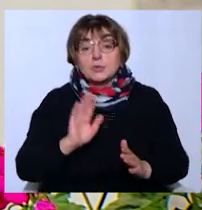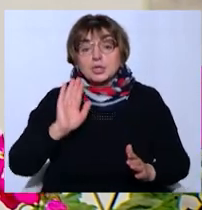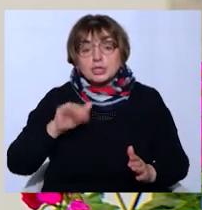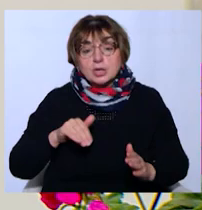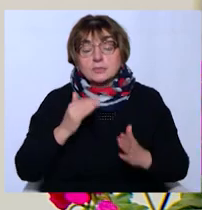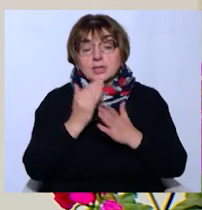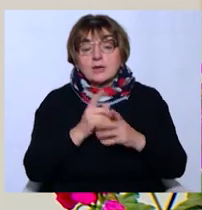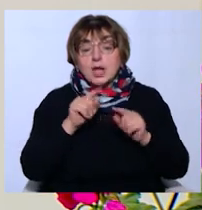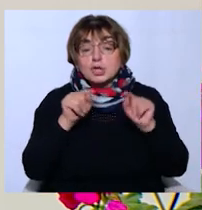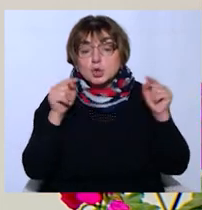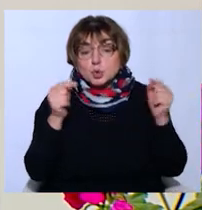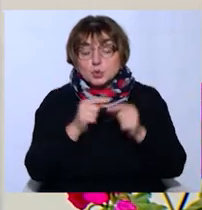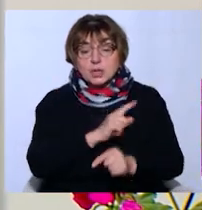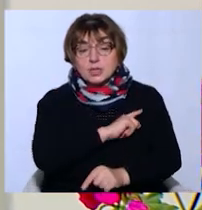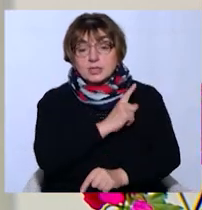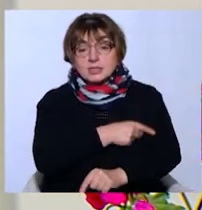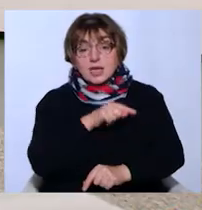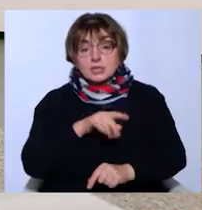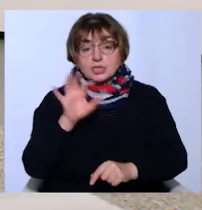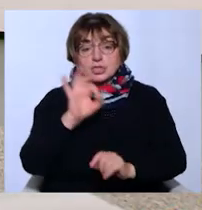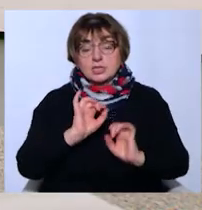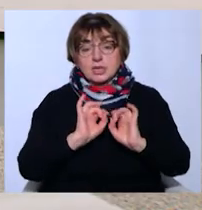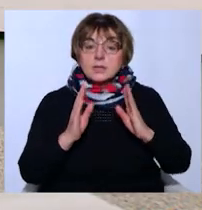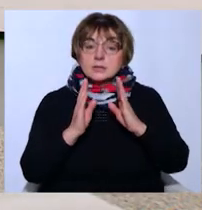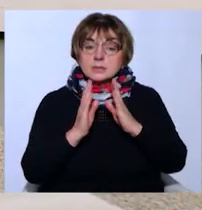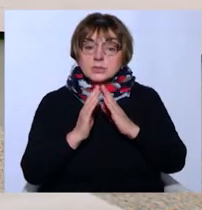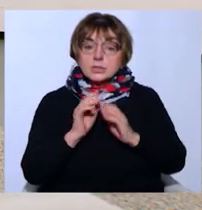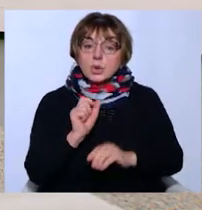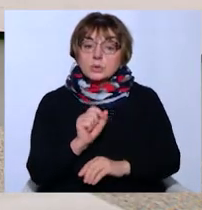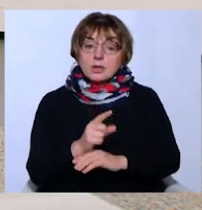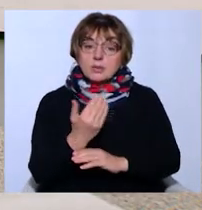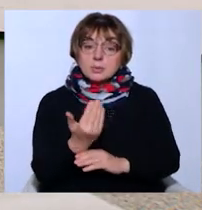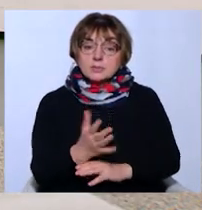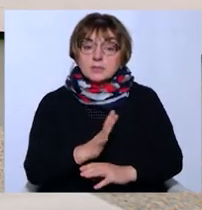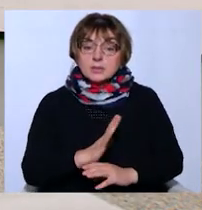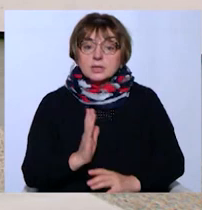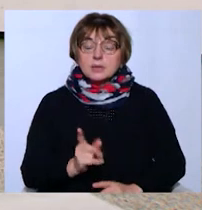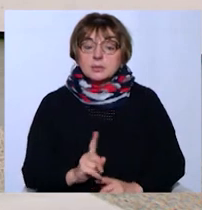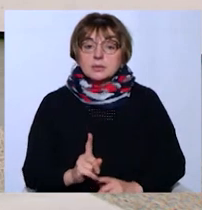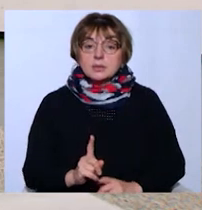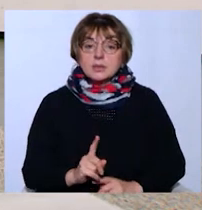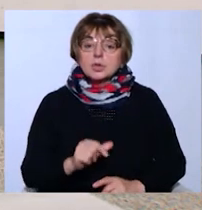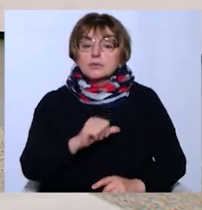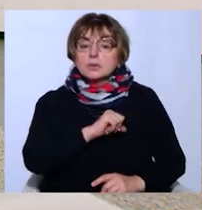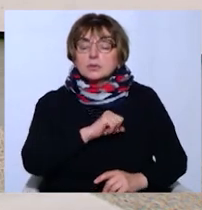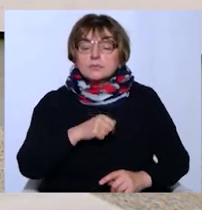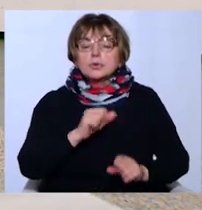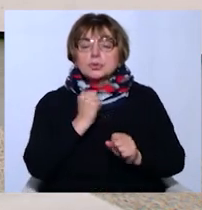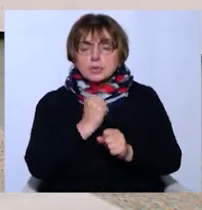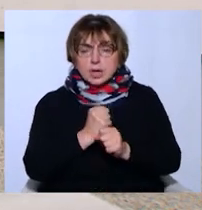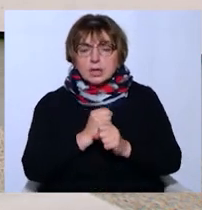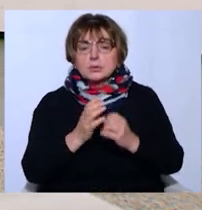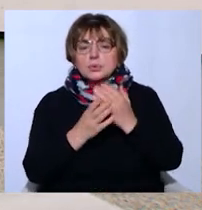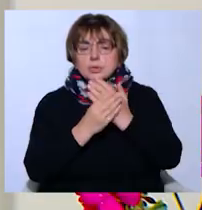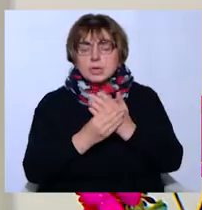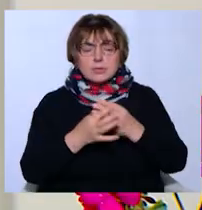გაკვეთილზე სწორედ ძალაზე ვისაუბრებთ. ხოლო საშინაო დავალება თქვენი იქნება შემდეგი. თქვენ შეგიძლია დაამზადოთ რაიმე სხეული თქვენ